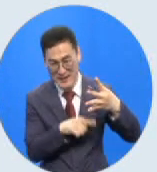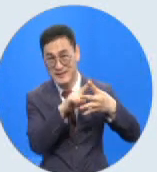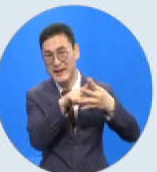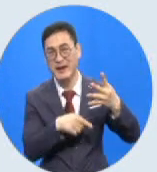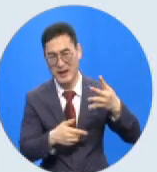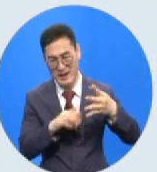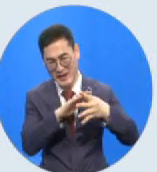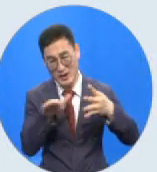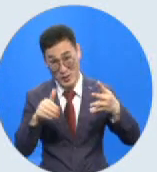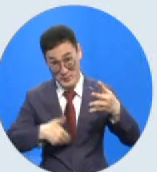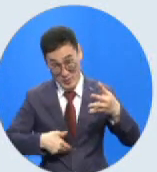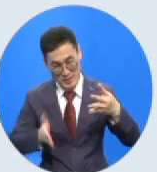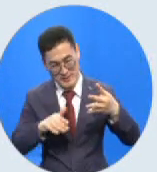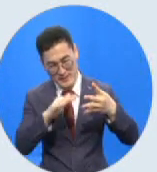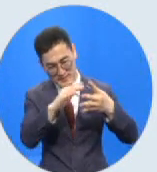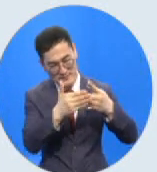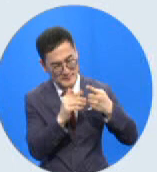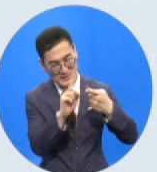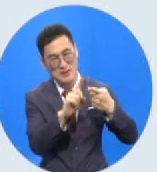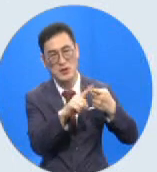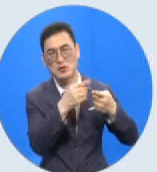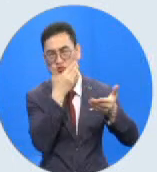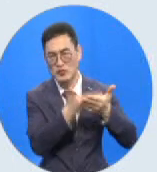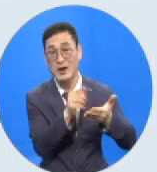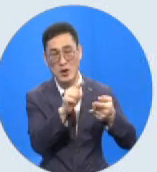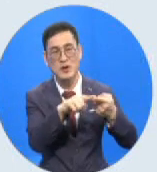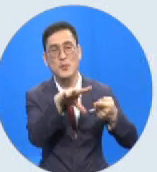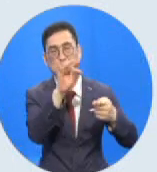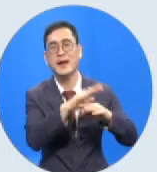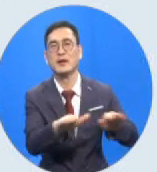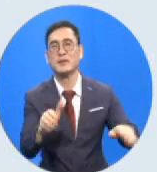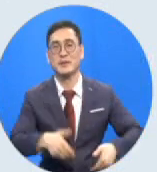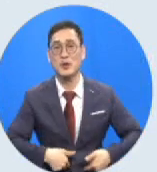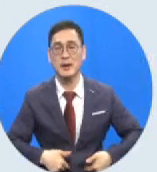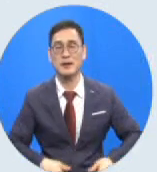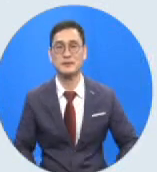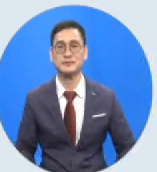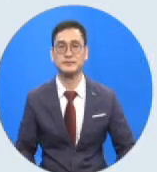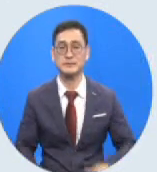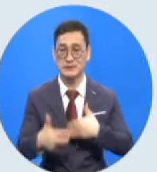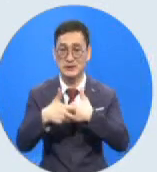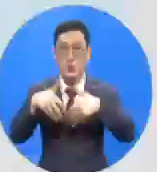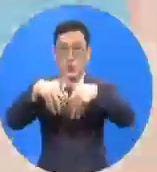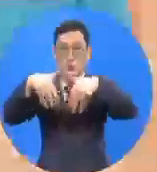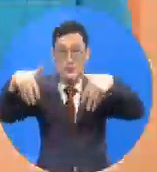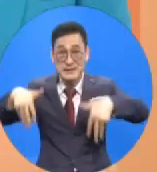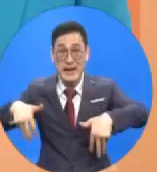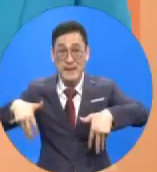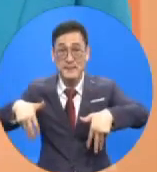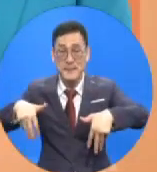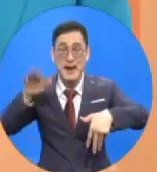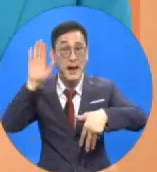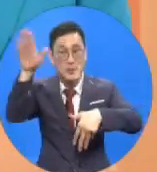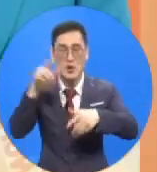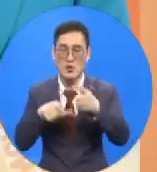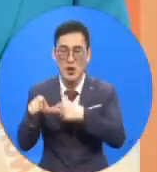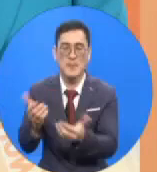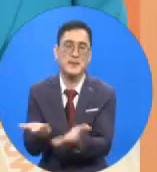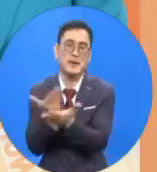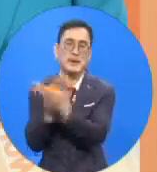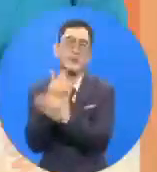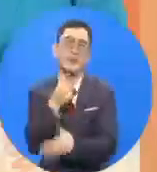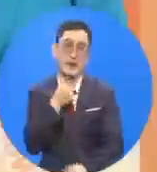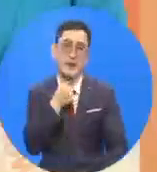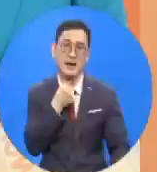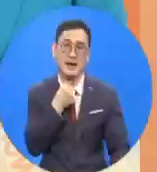충분히 할 수 있다고 생각하고요 우리나라 의료 체계를 의료인들은 더욱 좋게 만들고 싶죠 이거를 하향